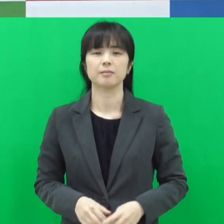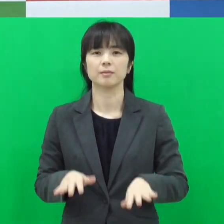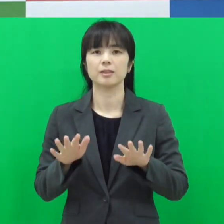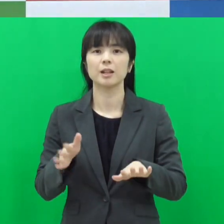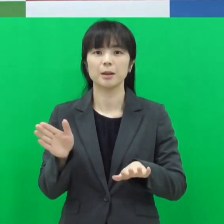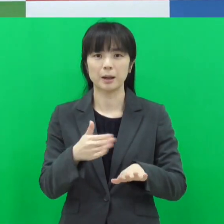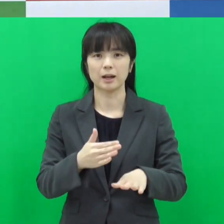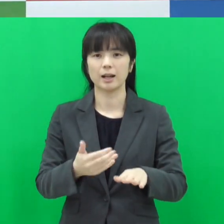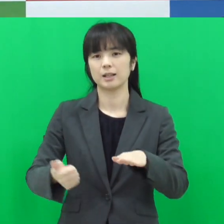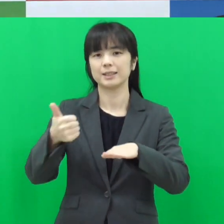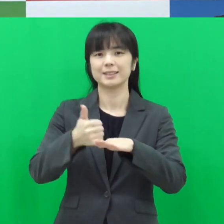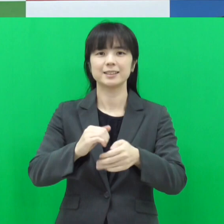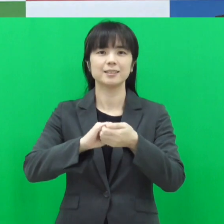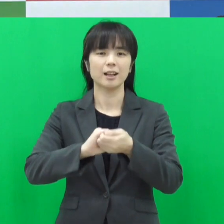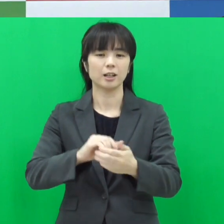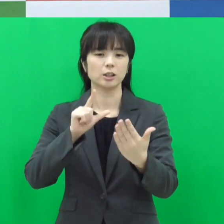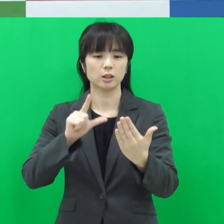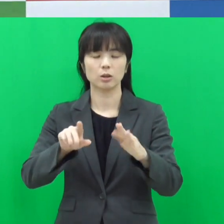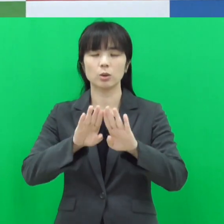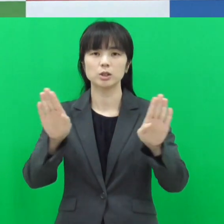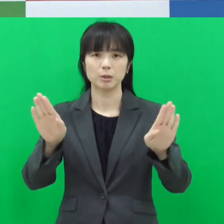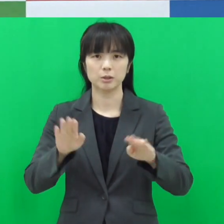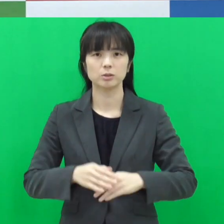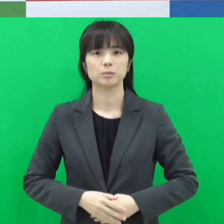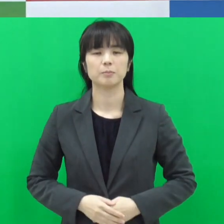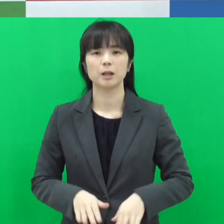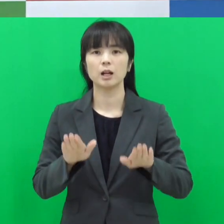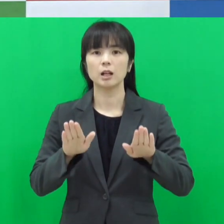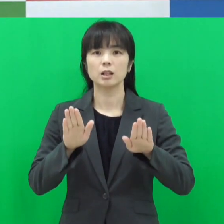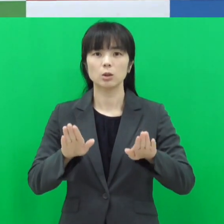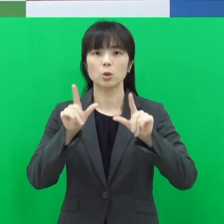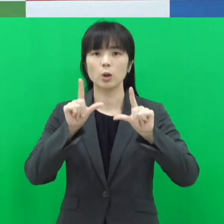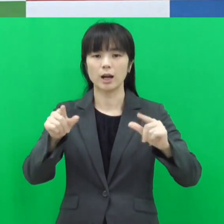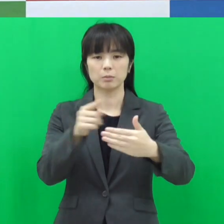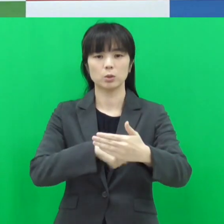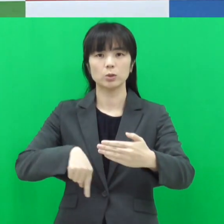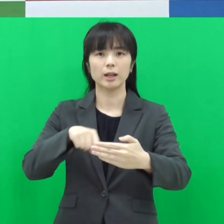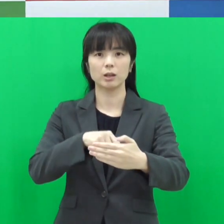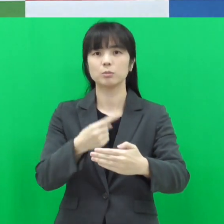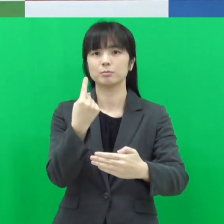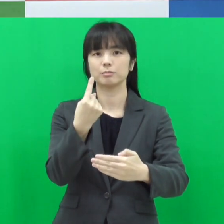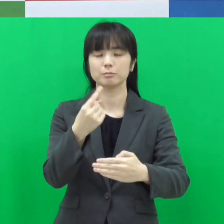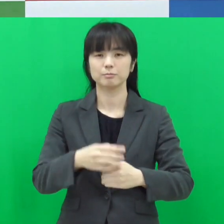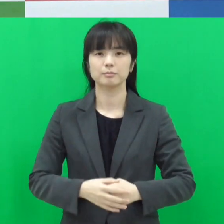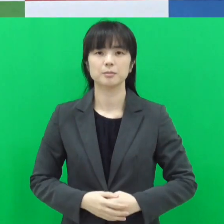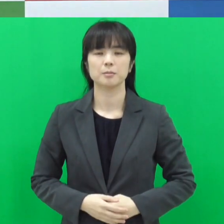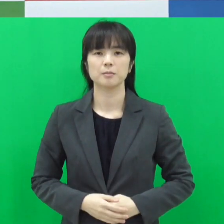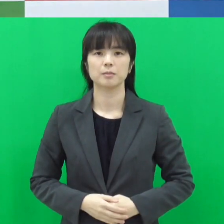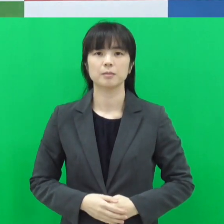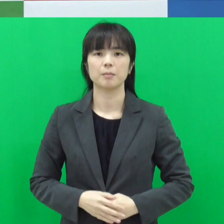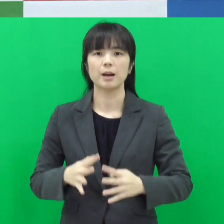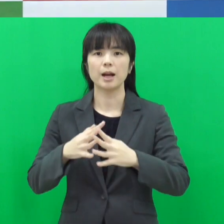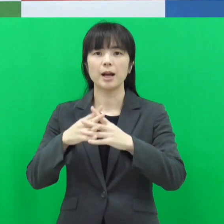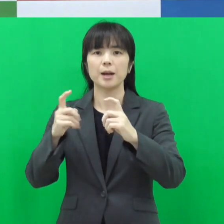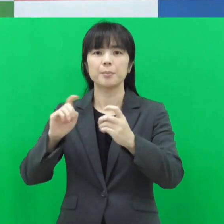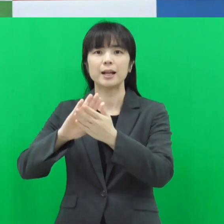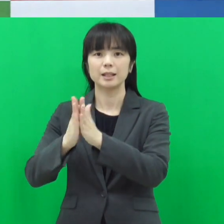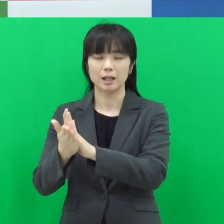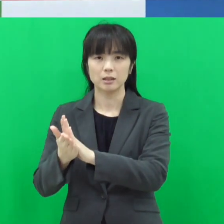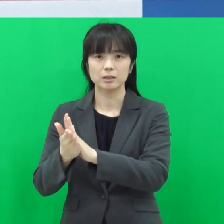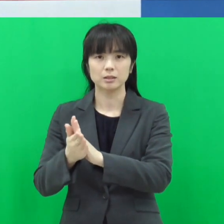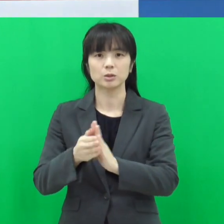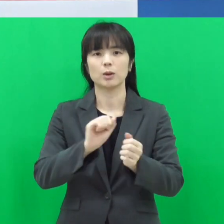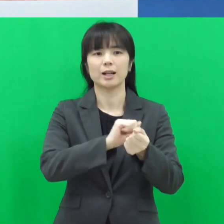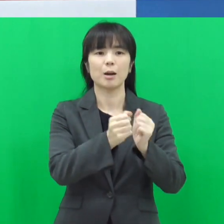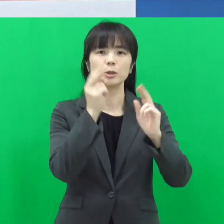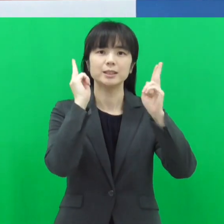ただいまから地位定例記者会見を始めます。本日は知事からの発表項目が1件、宮城県と株式